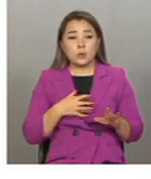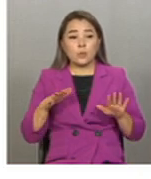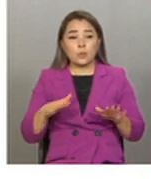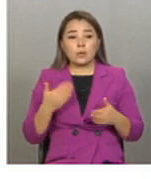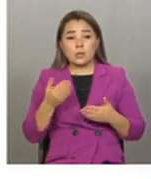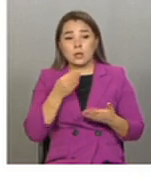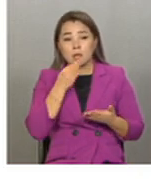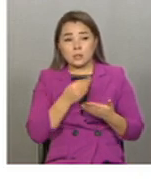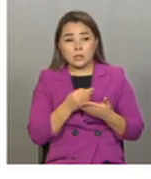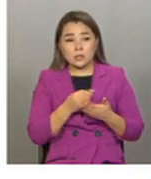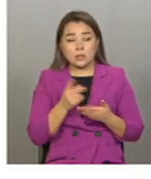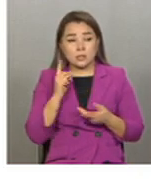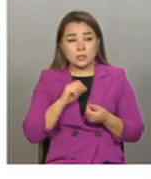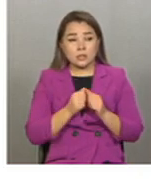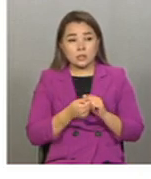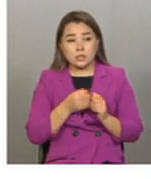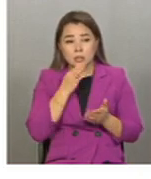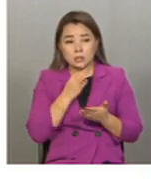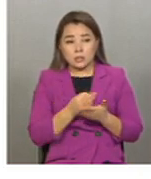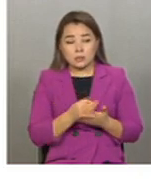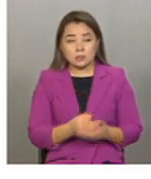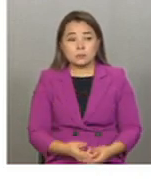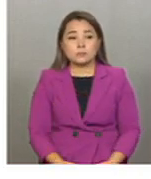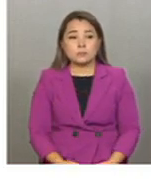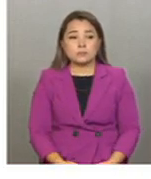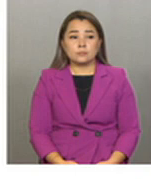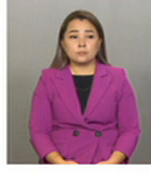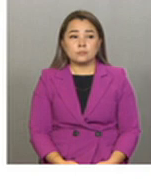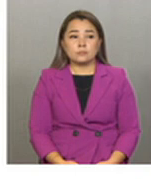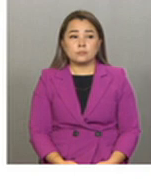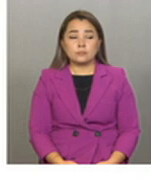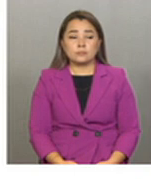екенін есіңізді естеріңізге салғым келеді.